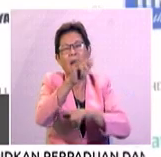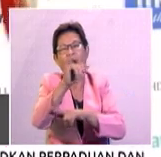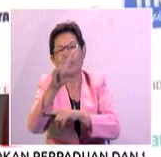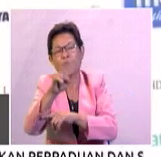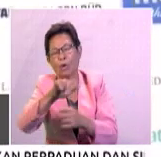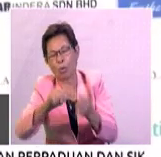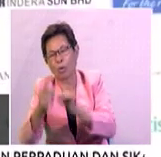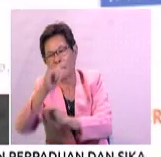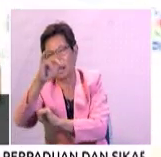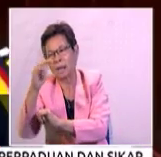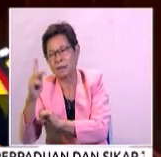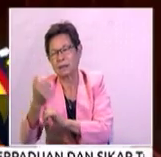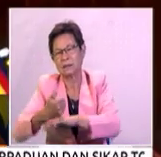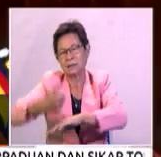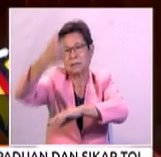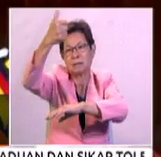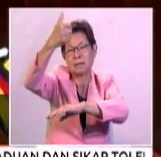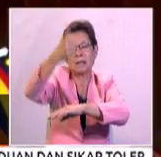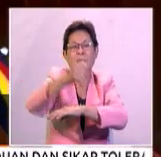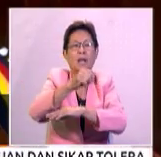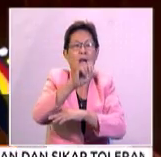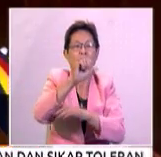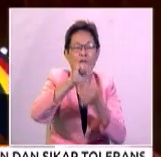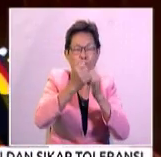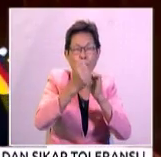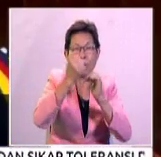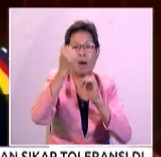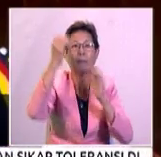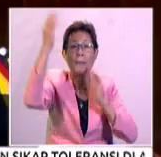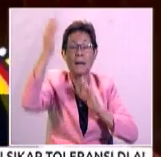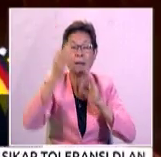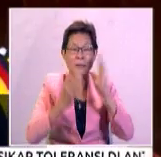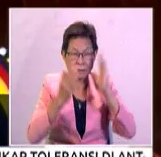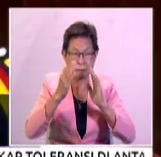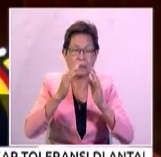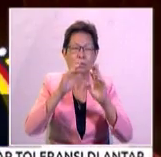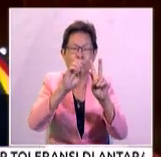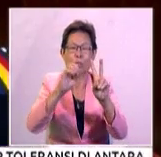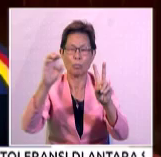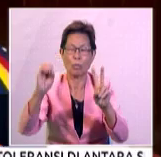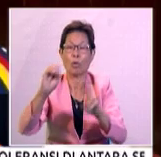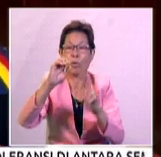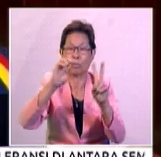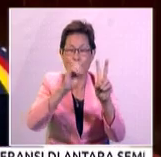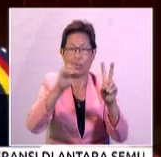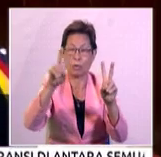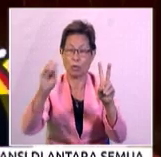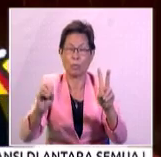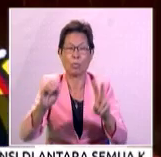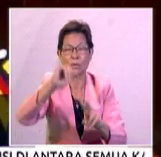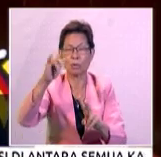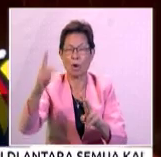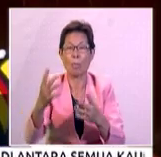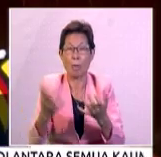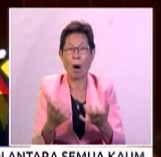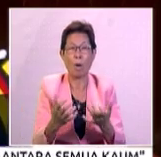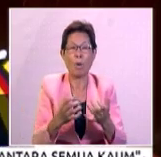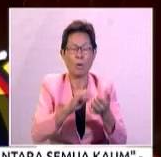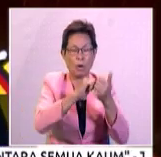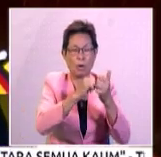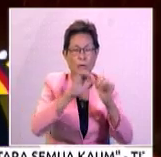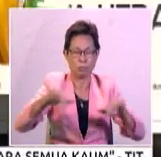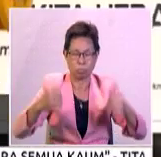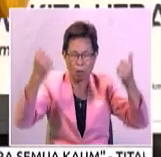oleh jawatankuasa tertinggi Sukma 2020. Syed Saddiq berkata jawatankuasa itu hendak memastikan sukan angkat berat bebas daripada isu